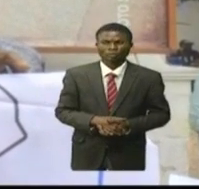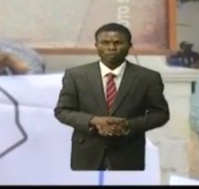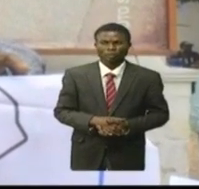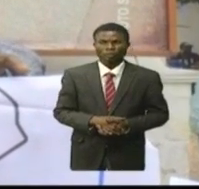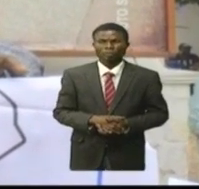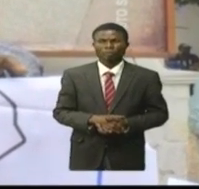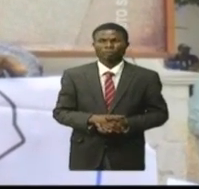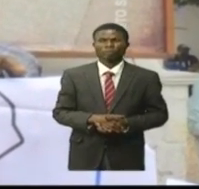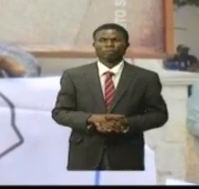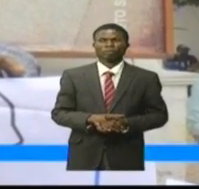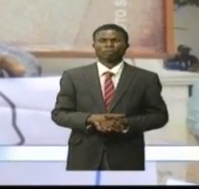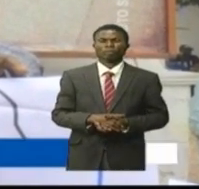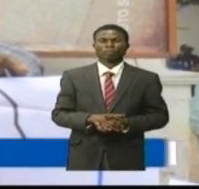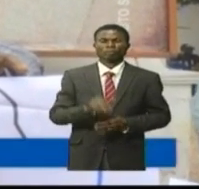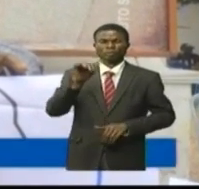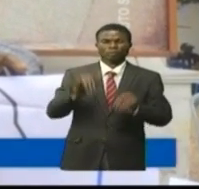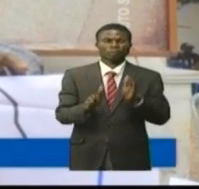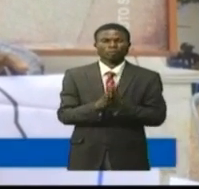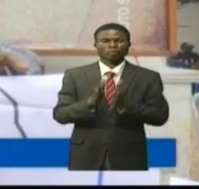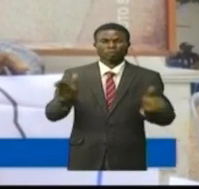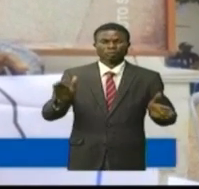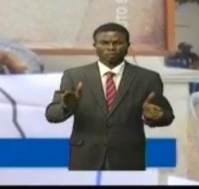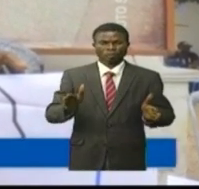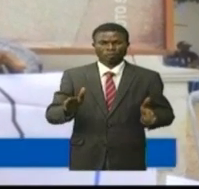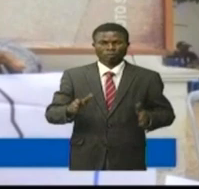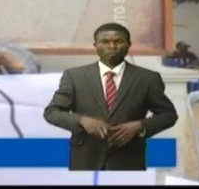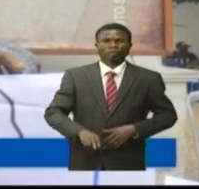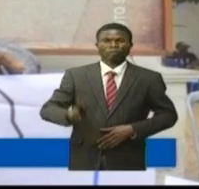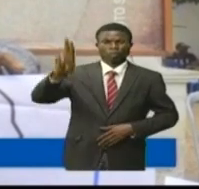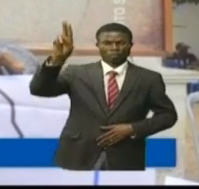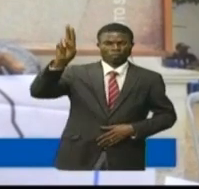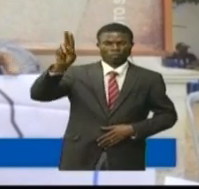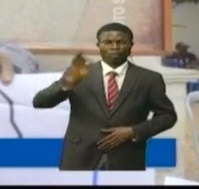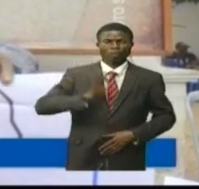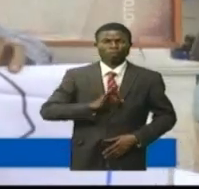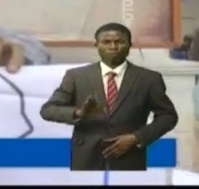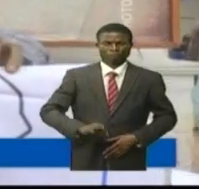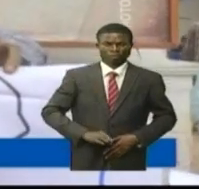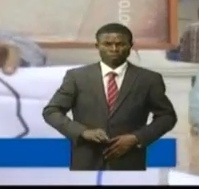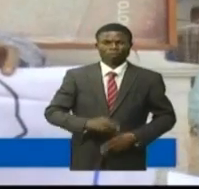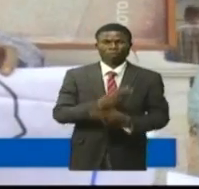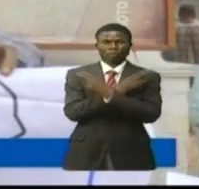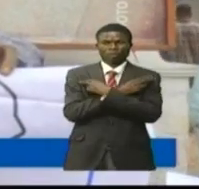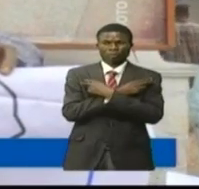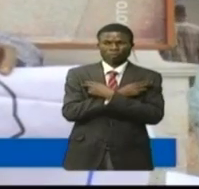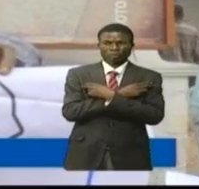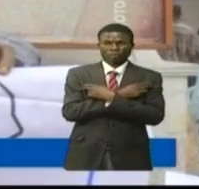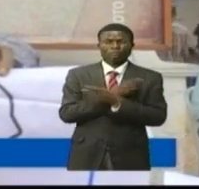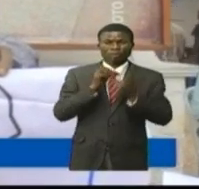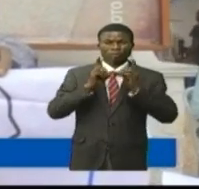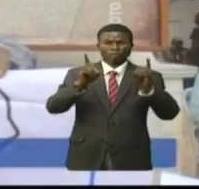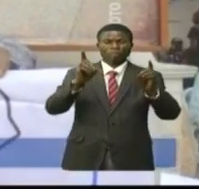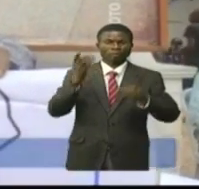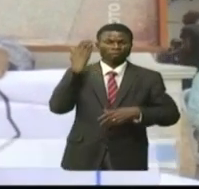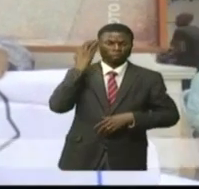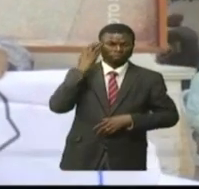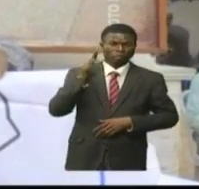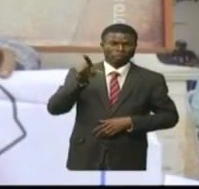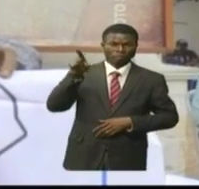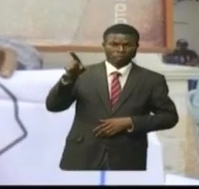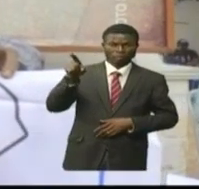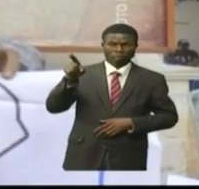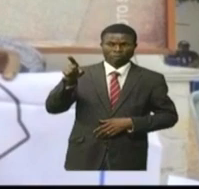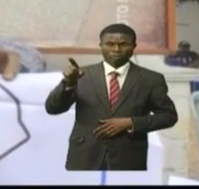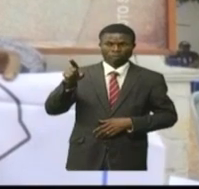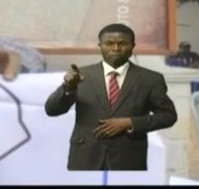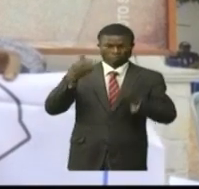le poste du secrétaire général a dit des petits ce que dit un vacant les propos tenus par Monsieur wakouen dans son grave